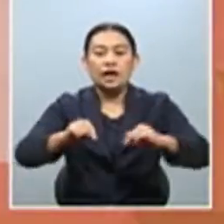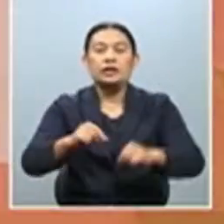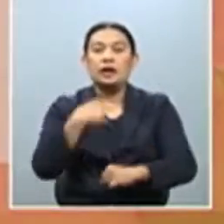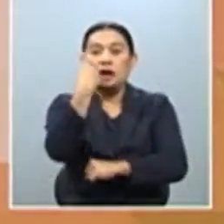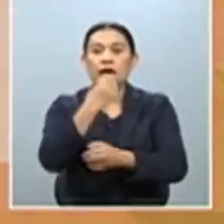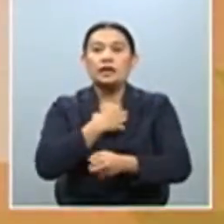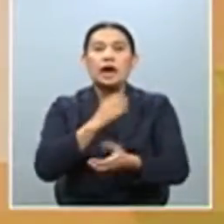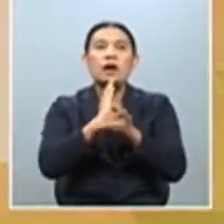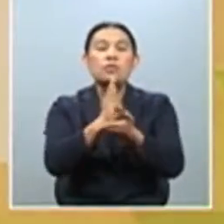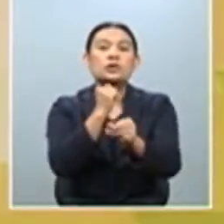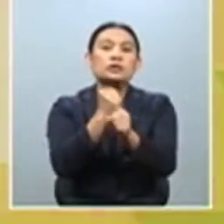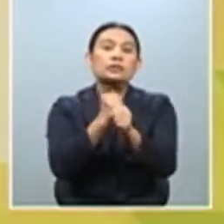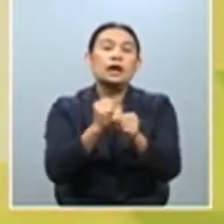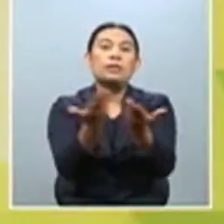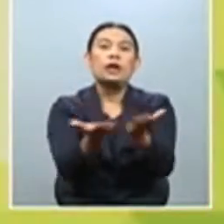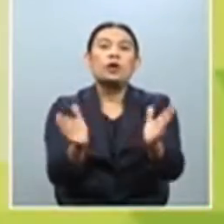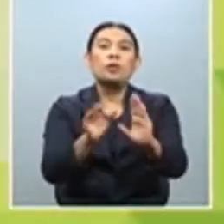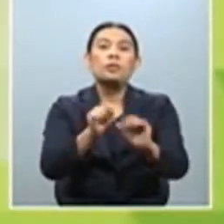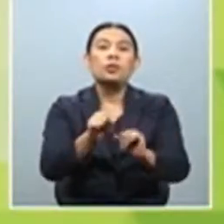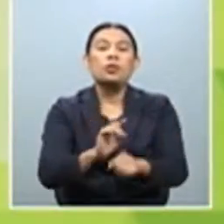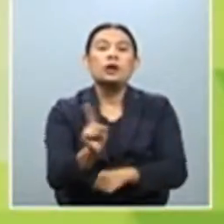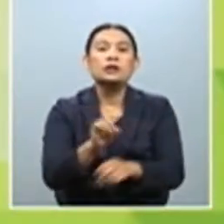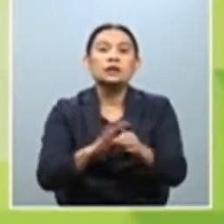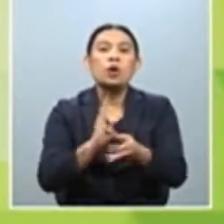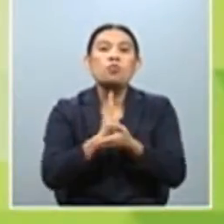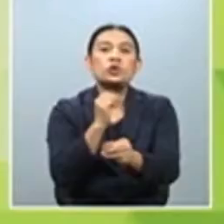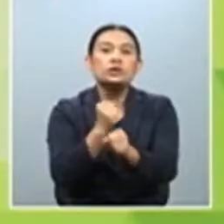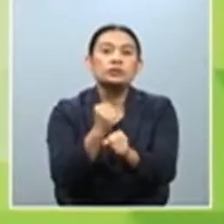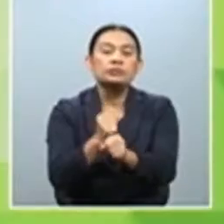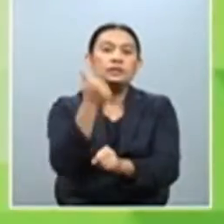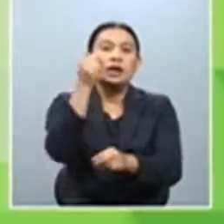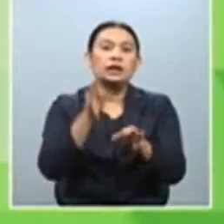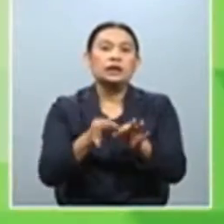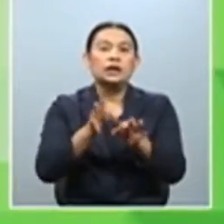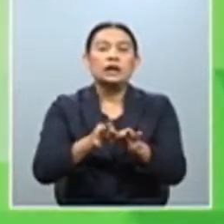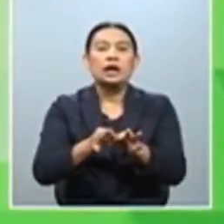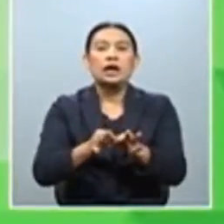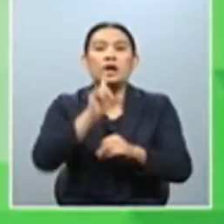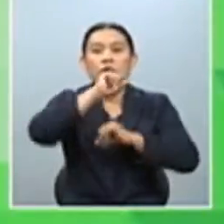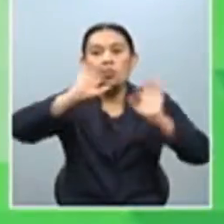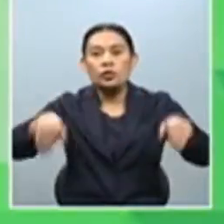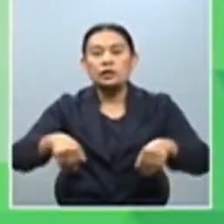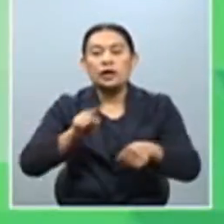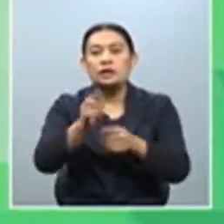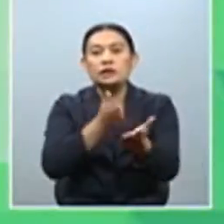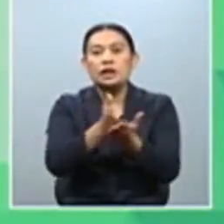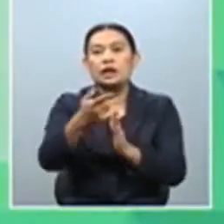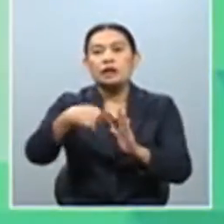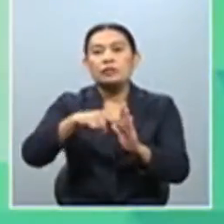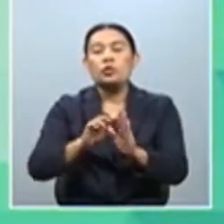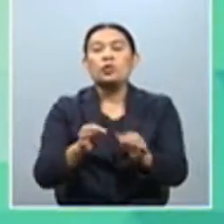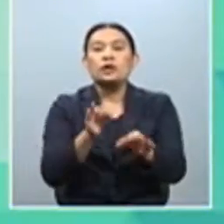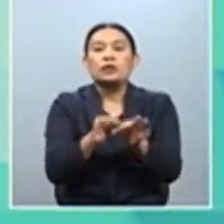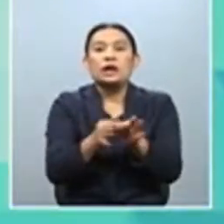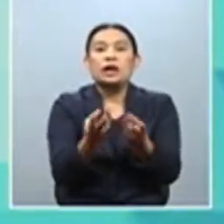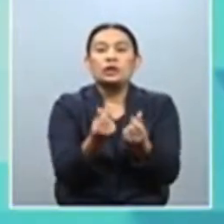ำบุญกับณเดชน์และครอบครัวสามารถร่วมทำบุญได้ที่ธนาคารกรุงไทยสาขาภูเวียงเลขที่บัญชี